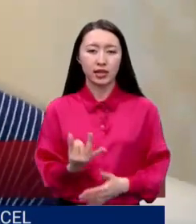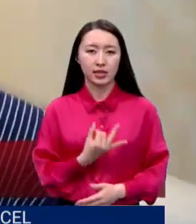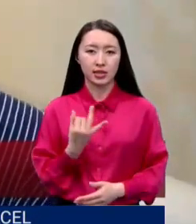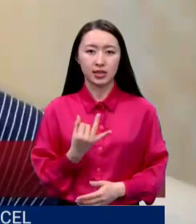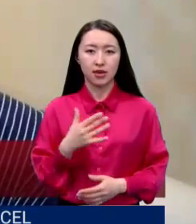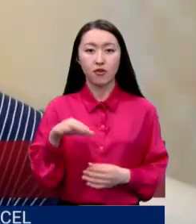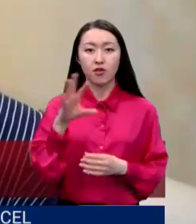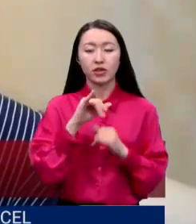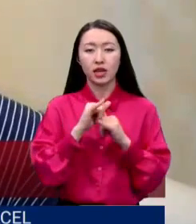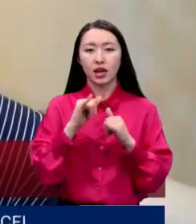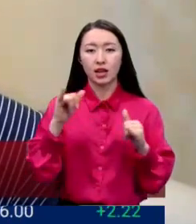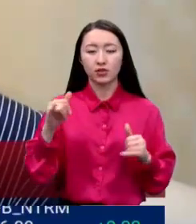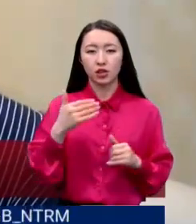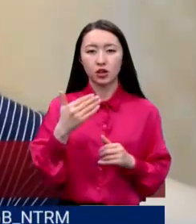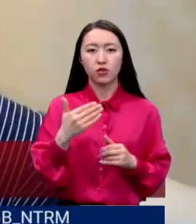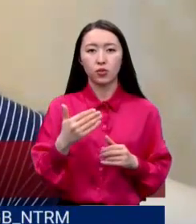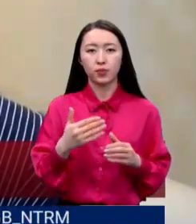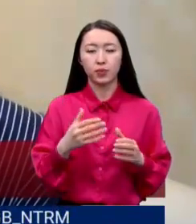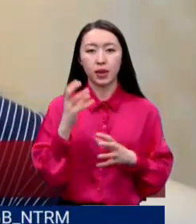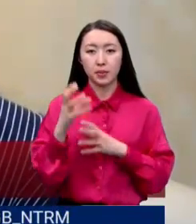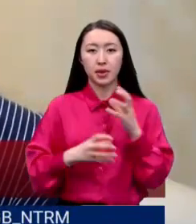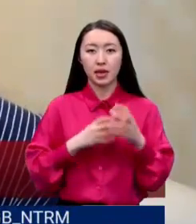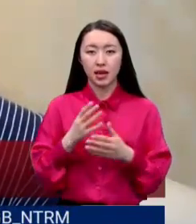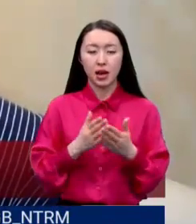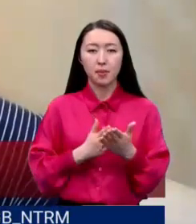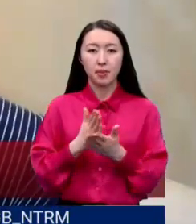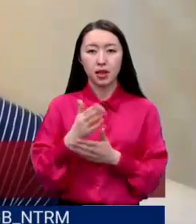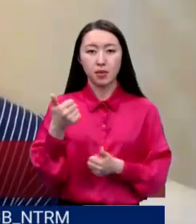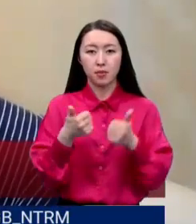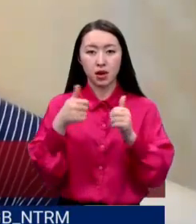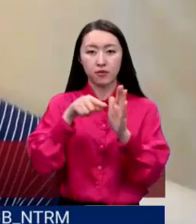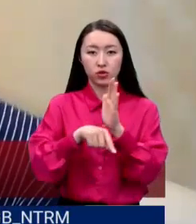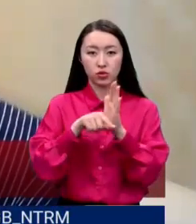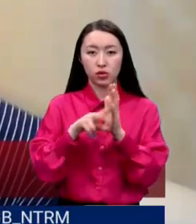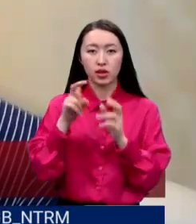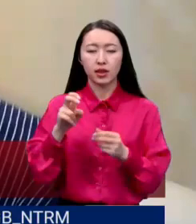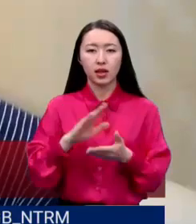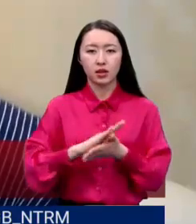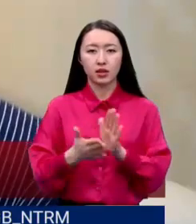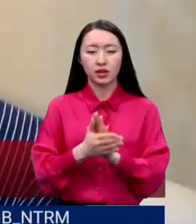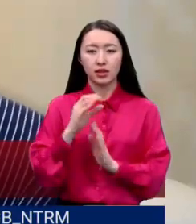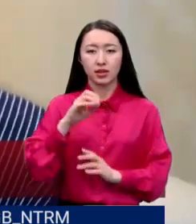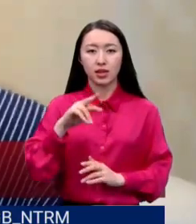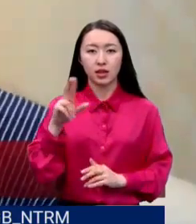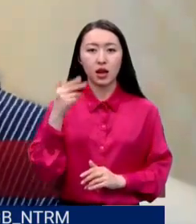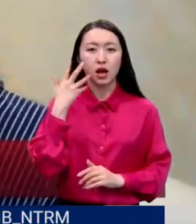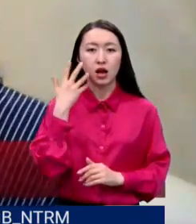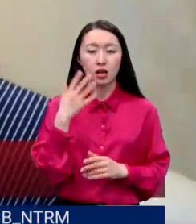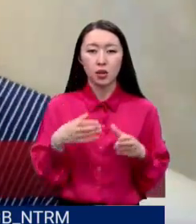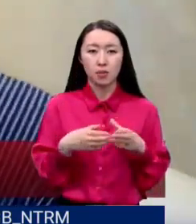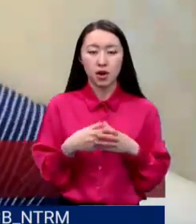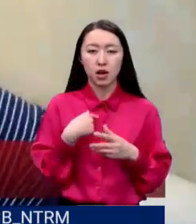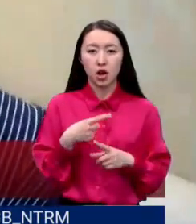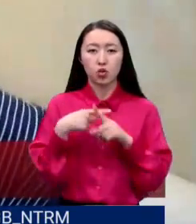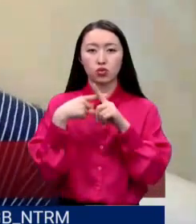Во всех развитых парламентах мира политическая борьба внутри парламента – это сделки, когда партии уступают здесь,